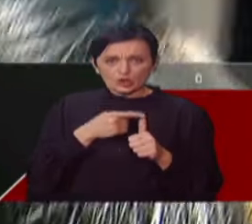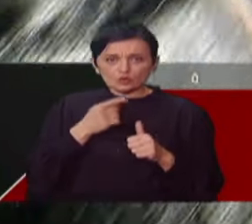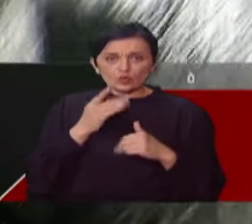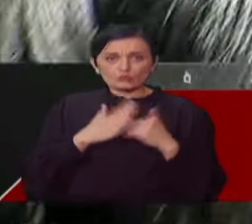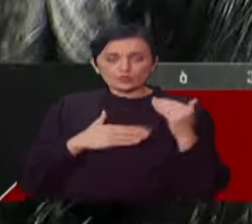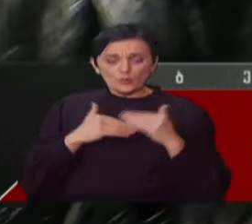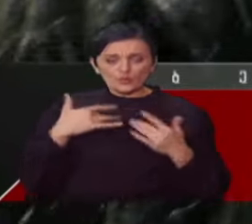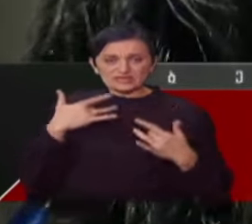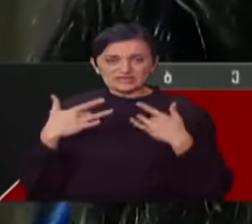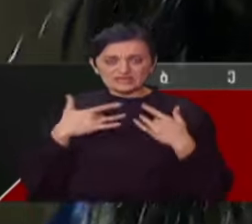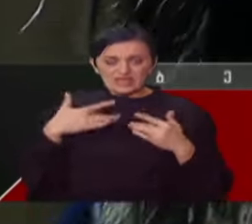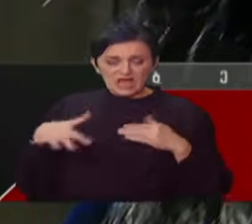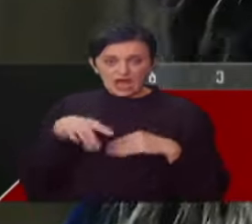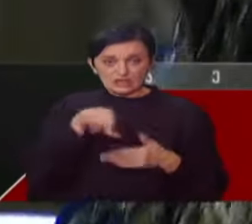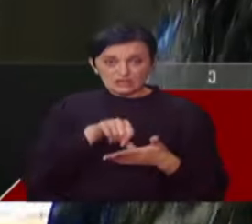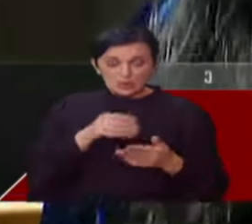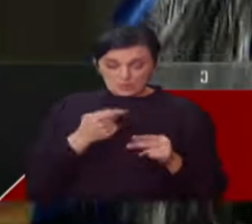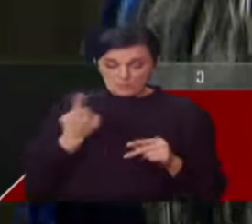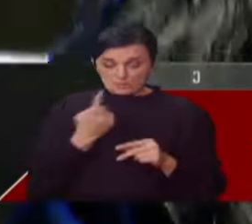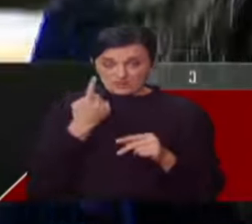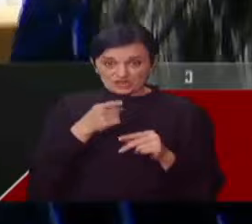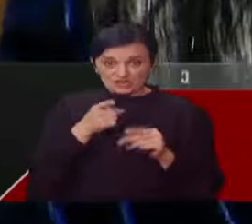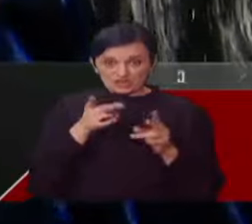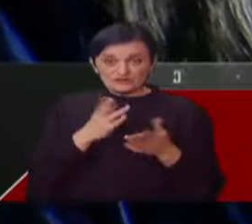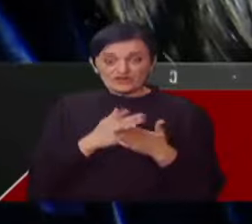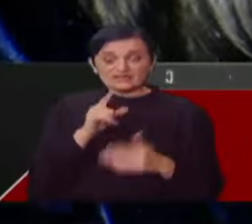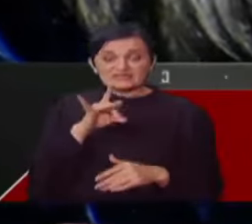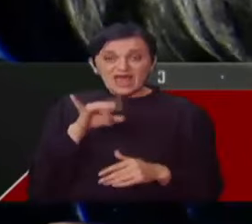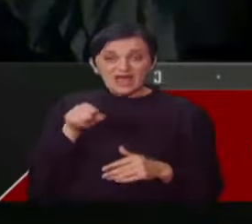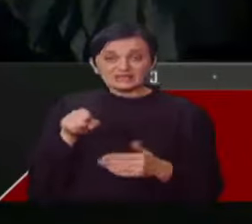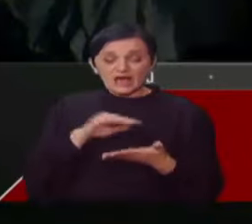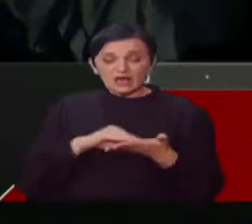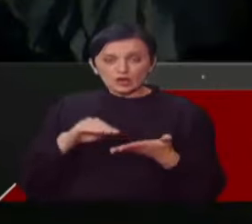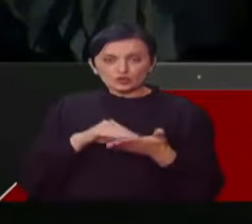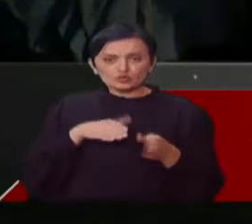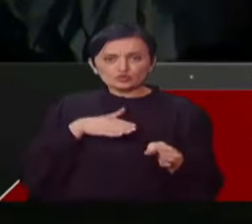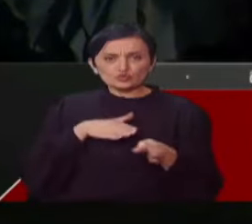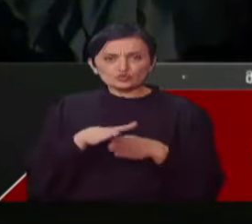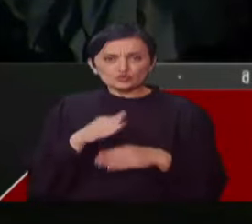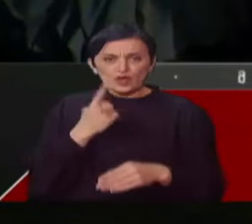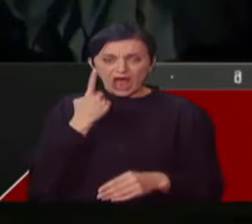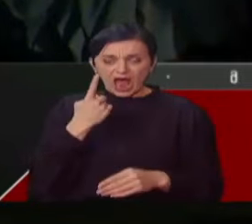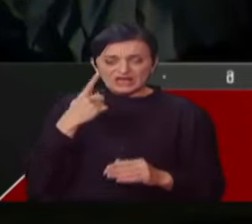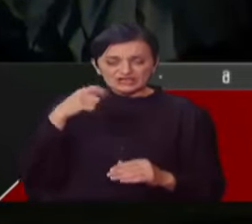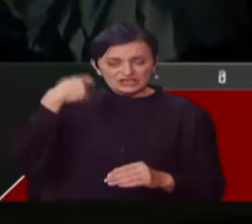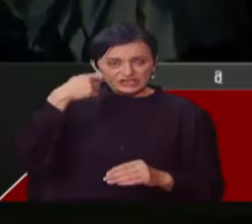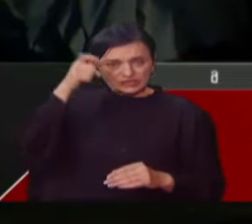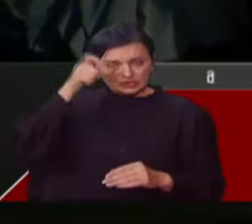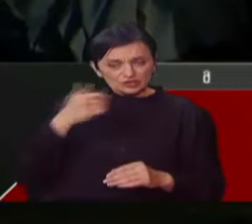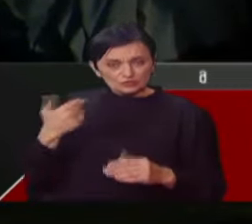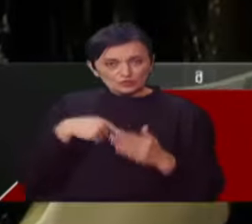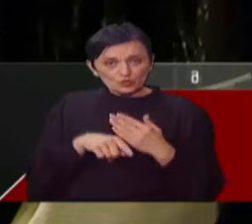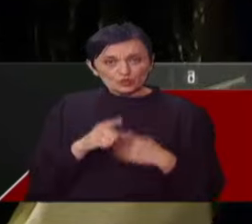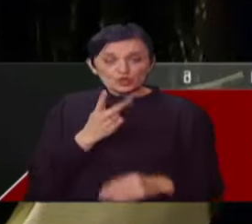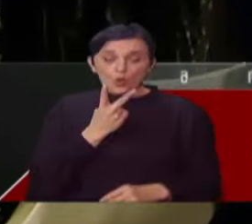თეატრში დადგა. Ეს არის პირველი შემთხვევა, როდესაც ზელერის ტრილოგია სრულიად დაიდგა ერთი რეჟისორის მიერ. Პირველი